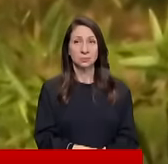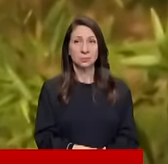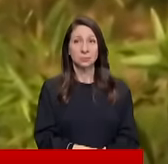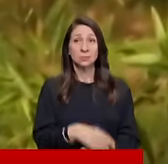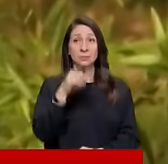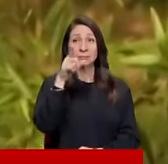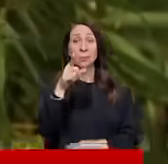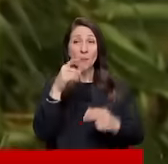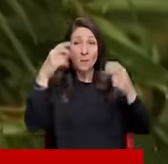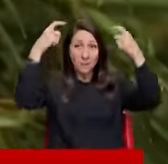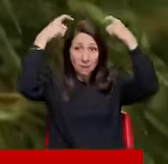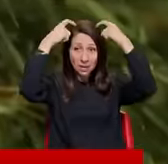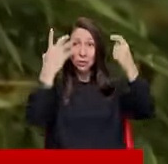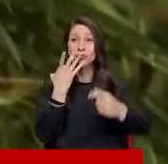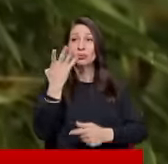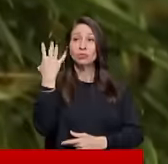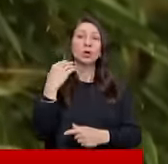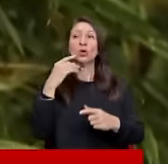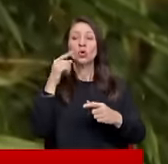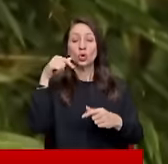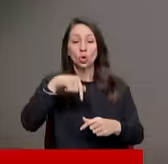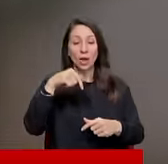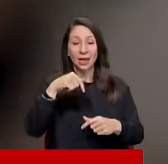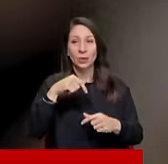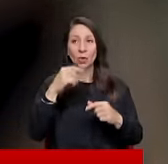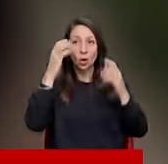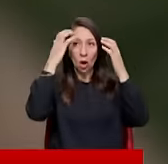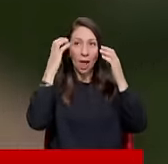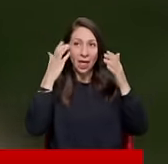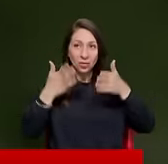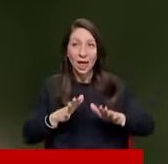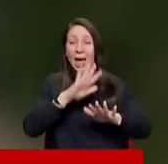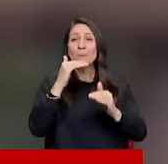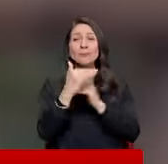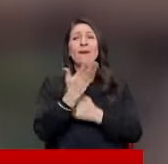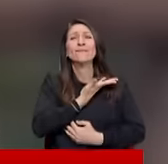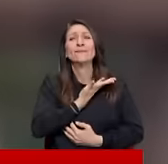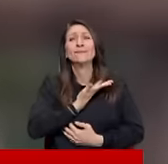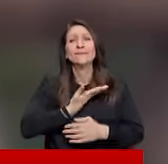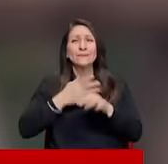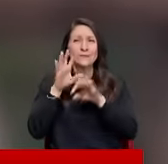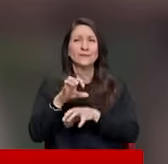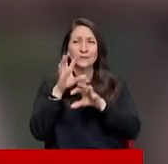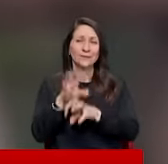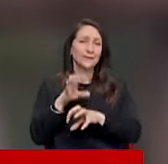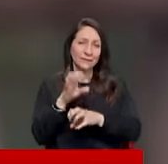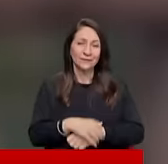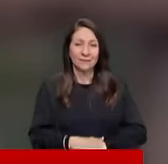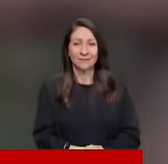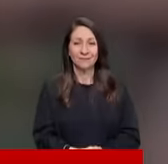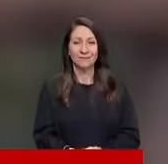Fu Bao isimli panda 4 yıl önce Güney Kore'de doğdu. Kısa sürede halkın sevgilisi oldu.